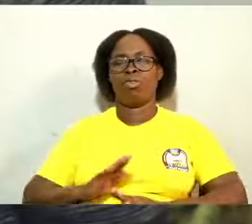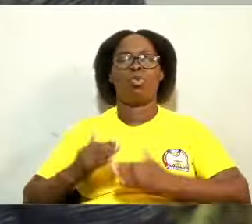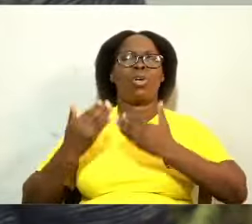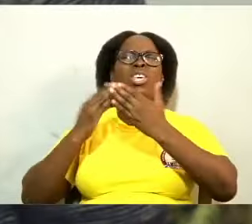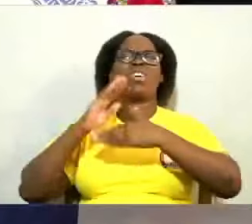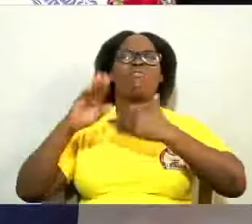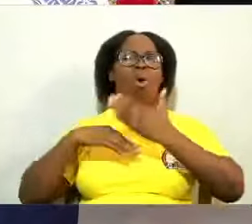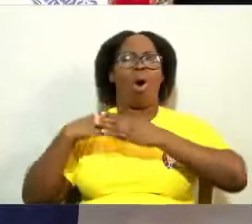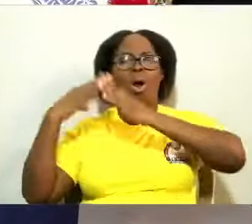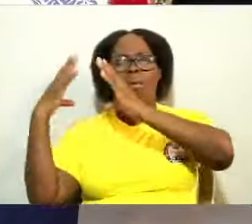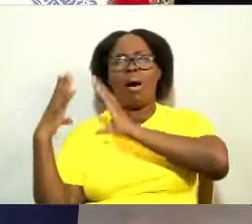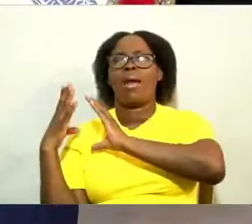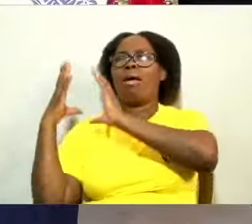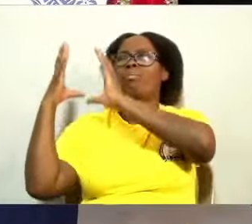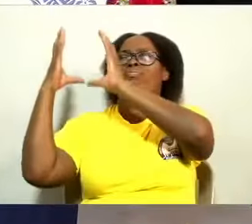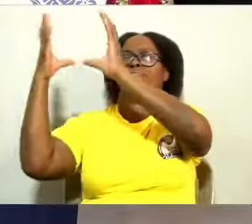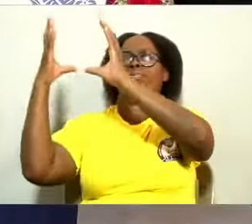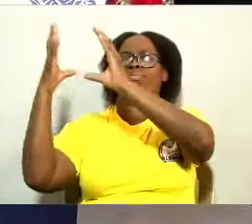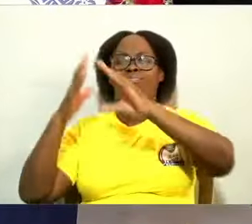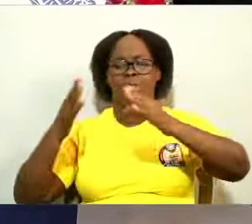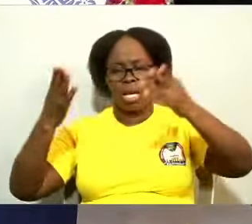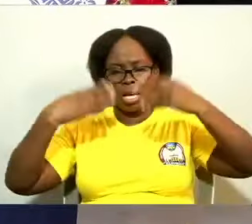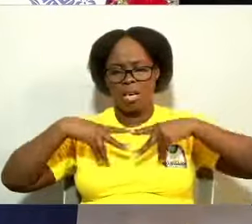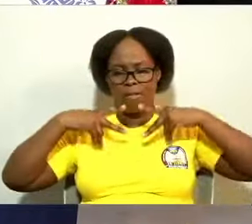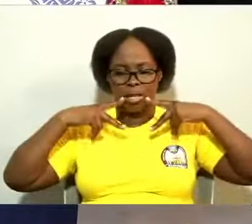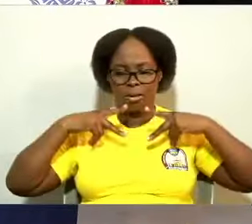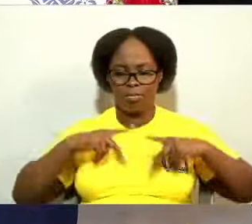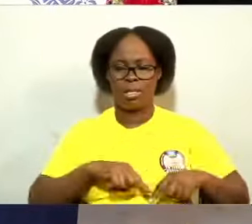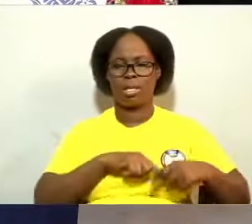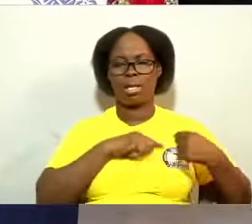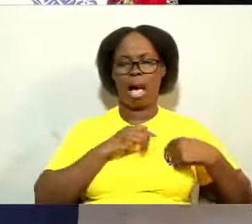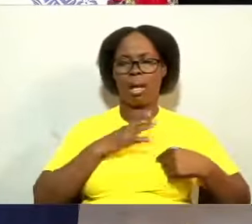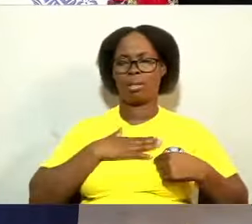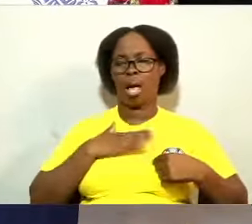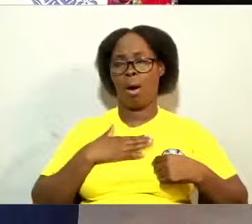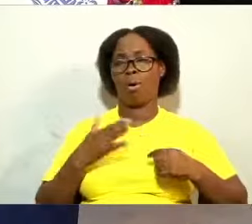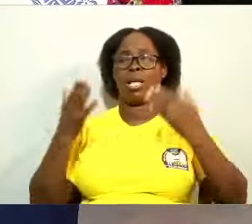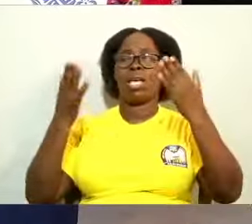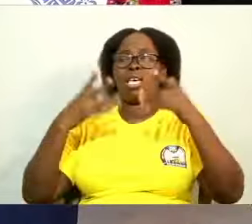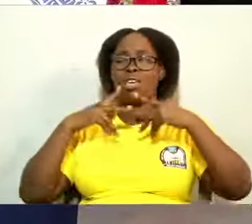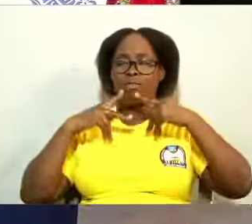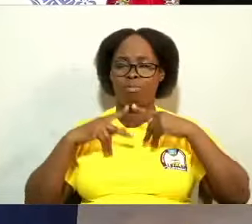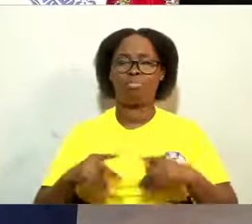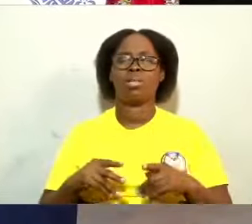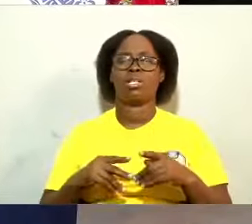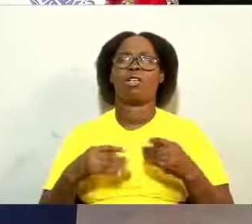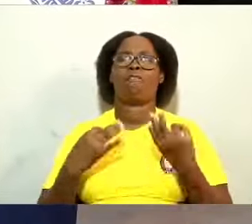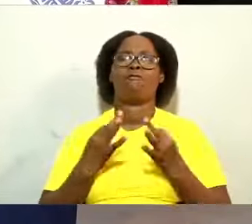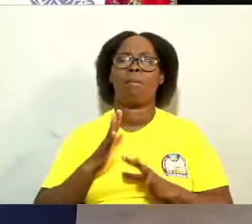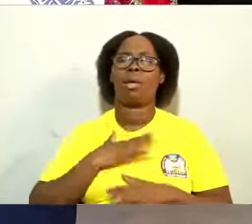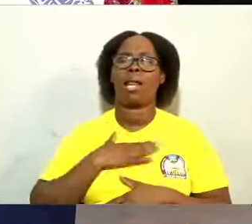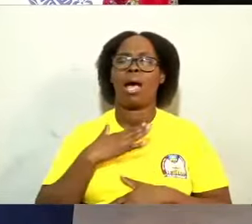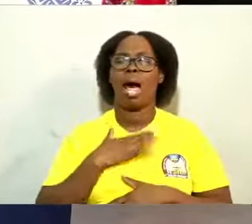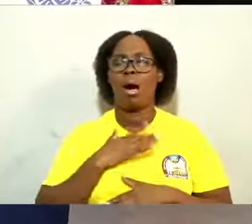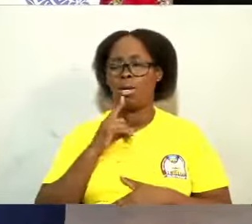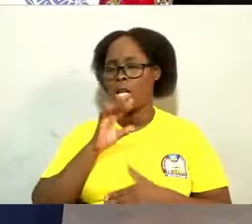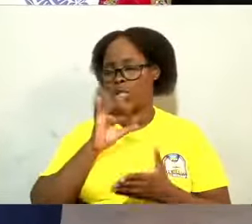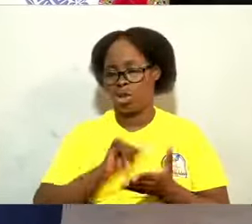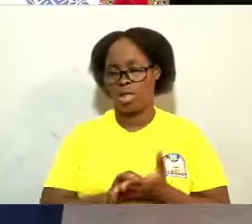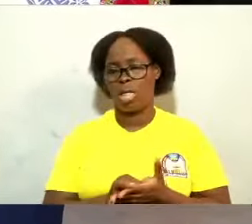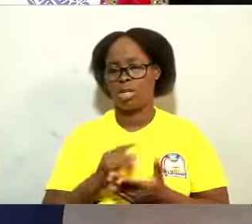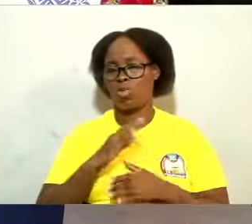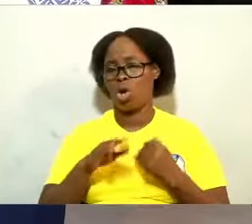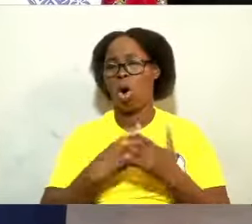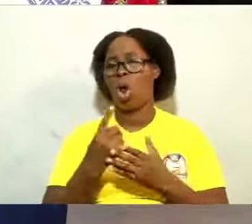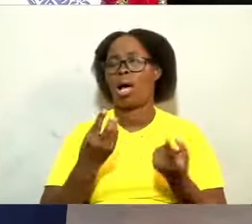sasa. Leta amani katika mioyo ya watoto wako, leta amani katika nyumba za watoto wako, ili Yesu warudishe